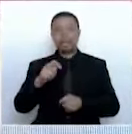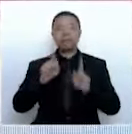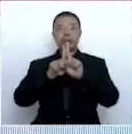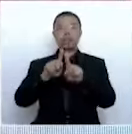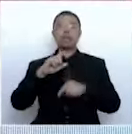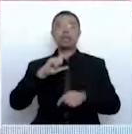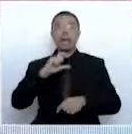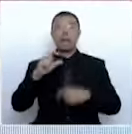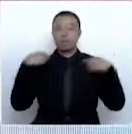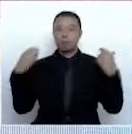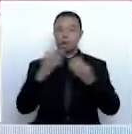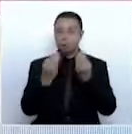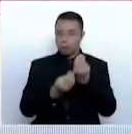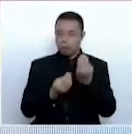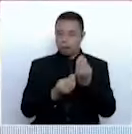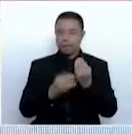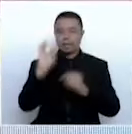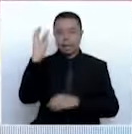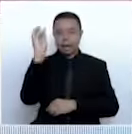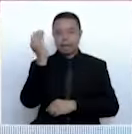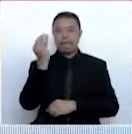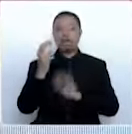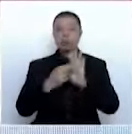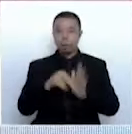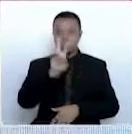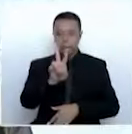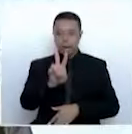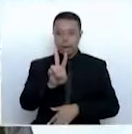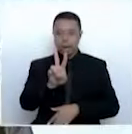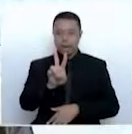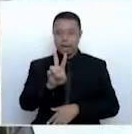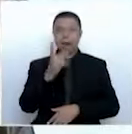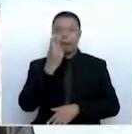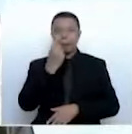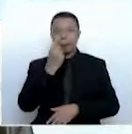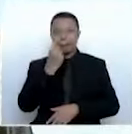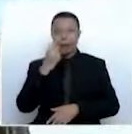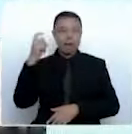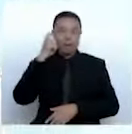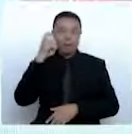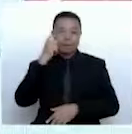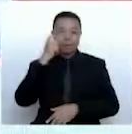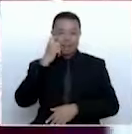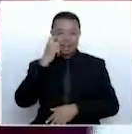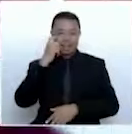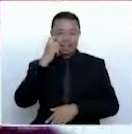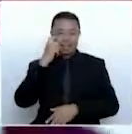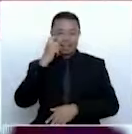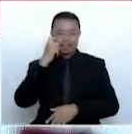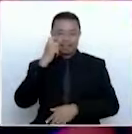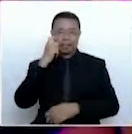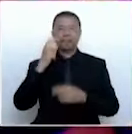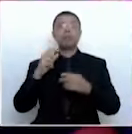pasangan calon gubernur dan wakil gubernur DKI Jakarta nomor urut 2, Bapak Komjen Pol Purnawirawan